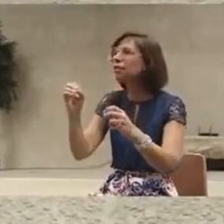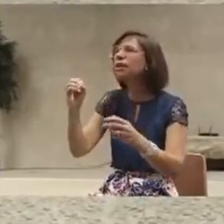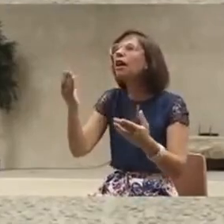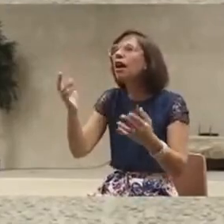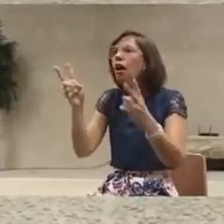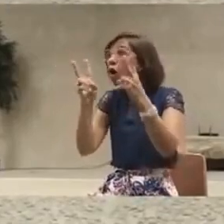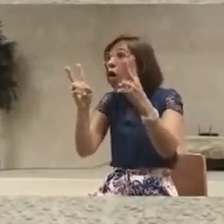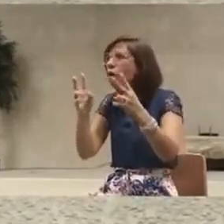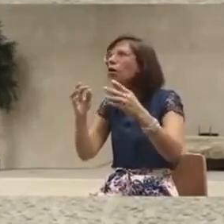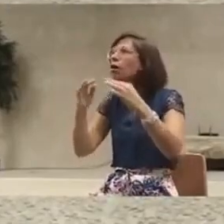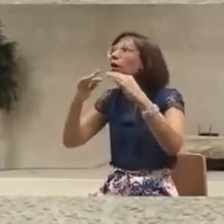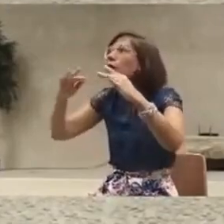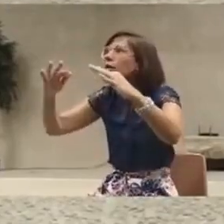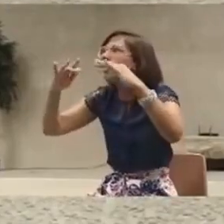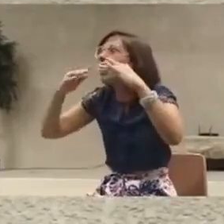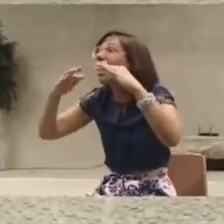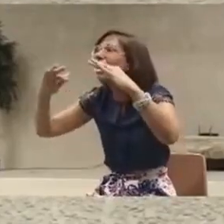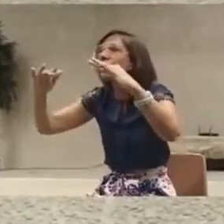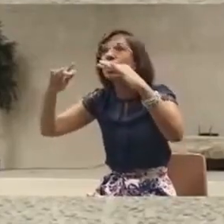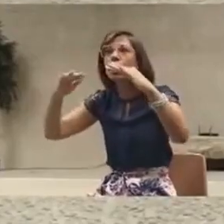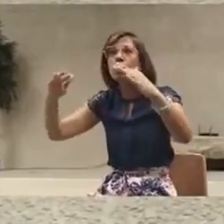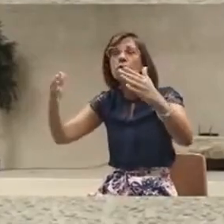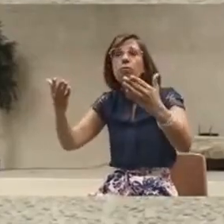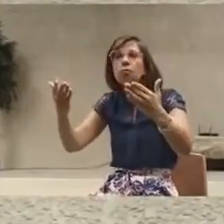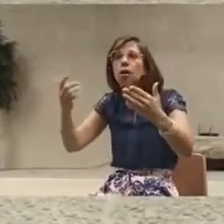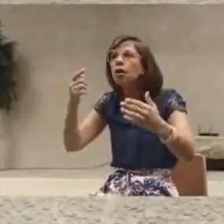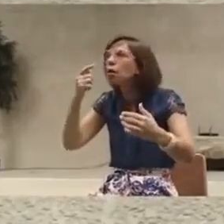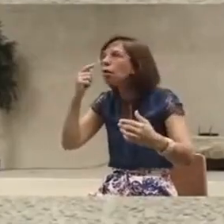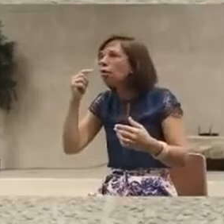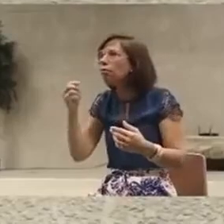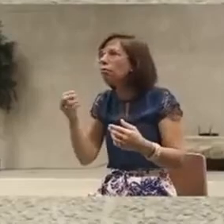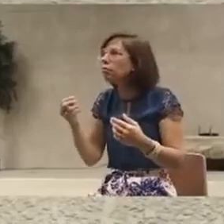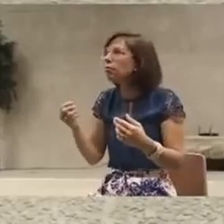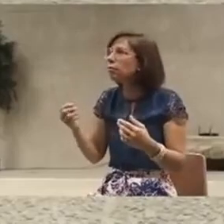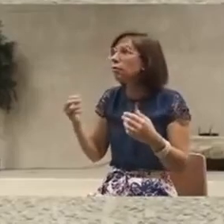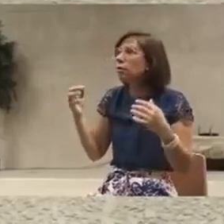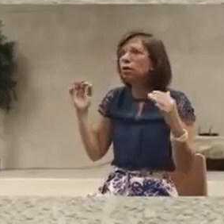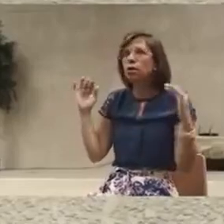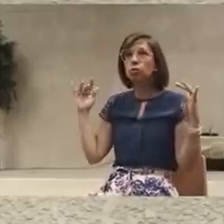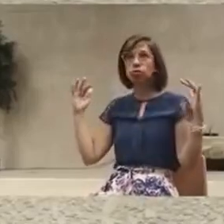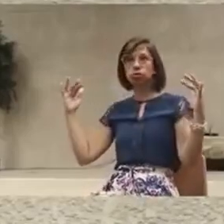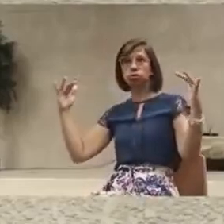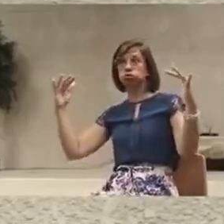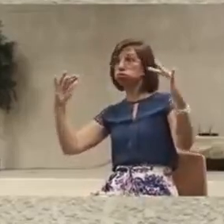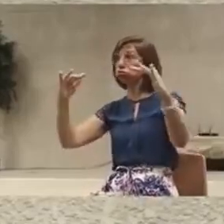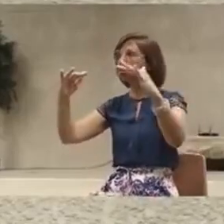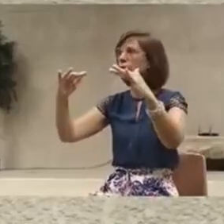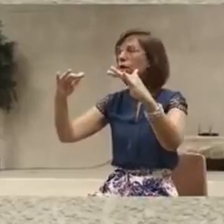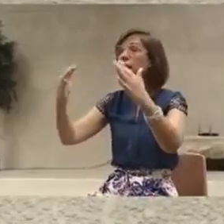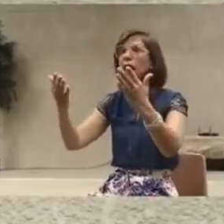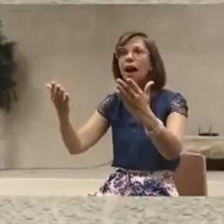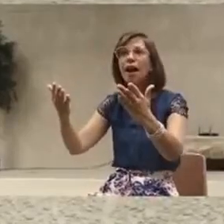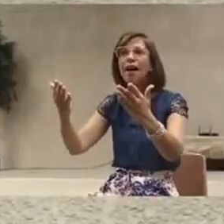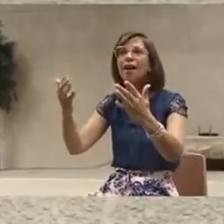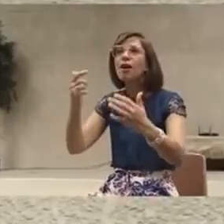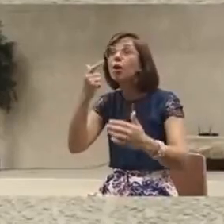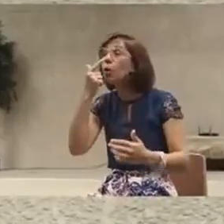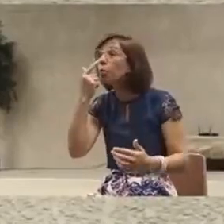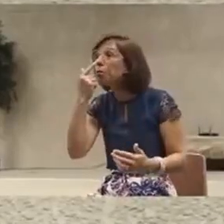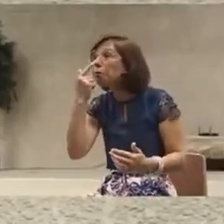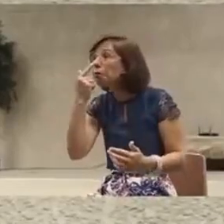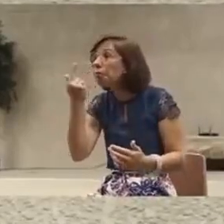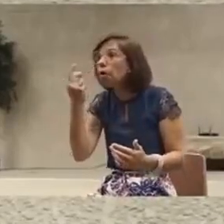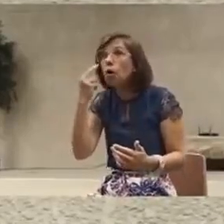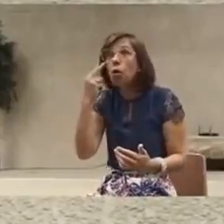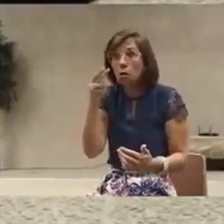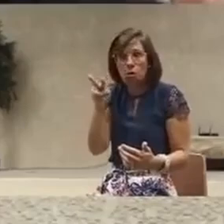nous dépassent et qui nous échappent. Et la vie n'est plus que ce qui est visible.